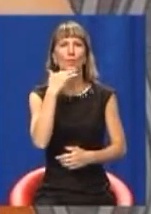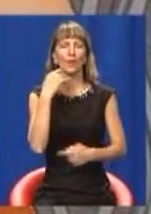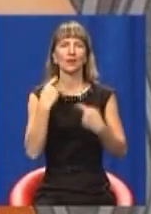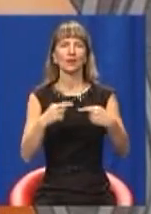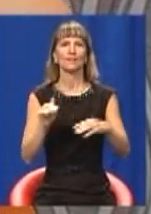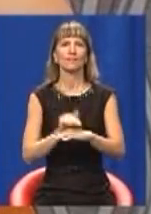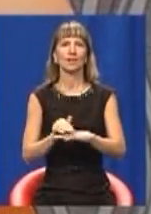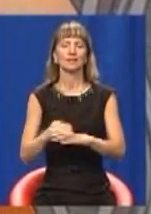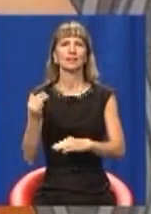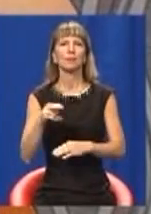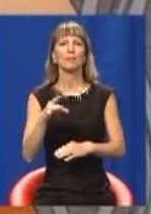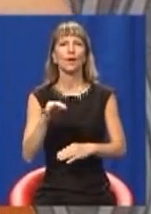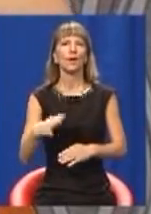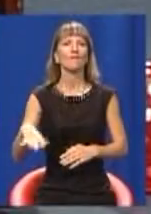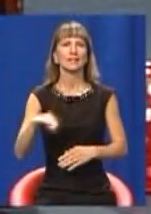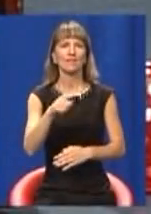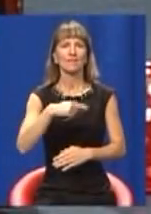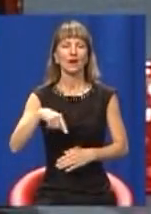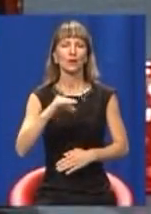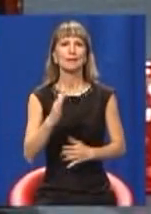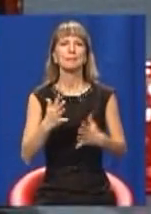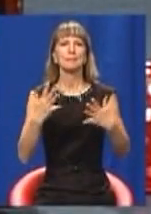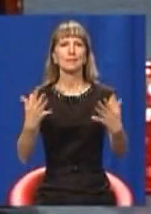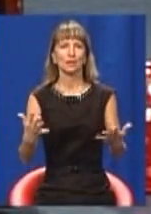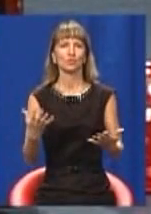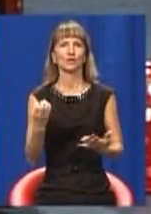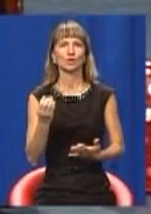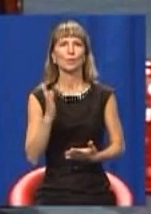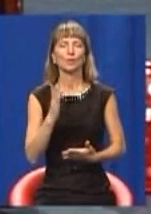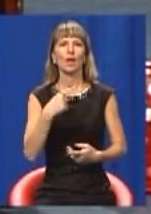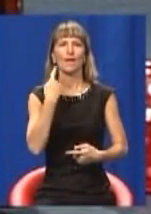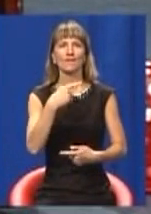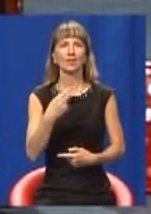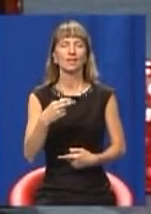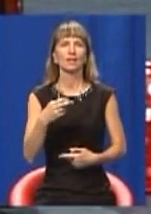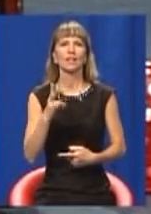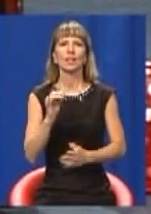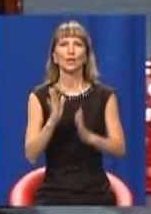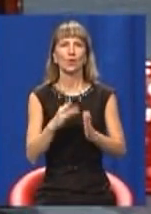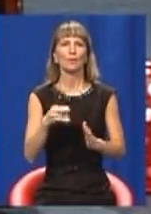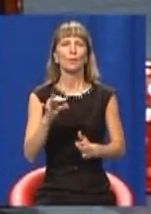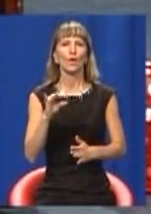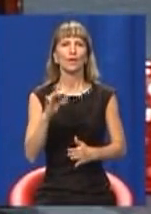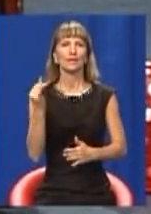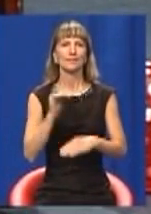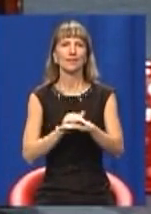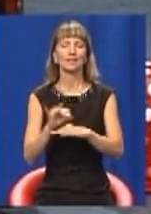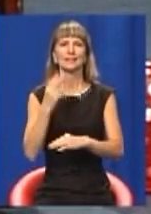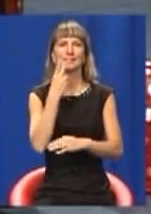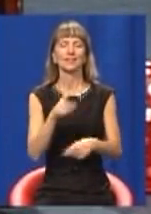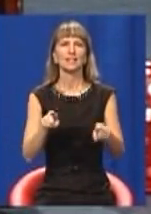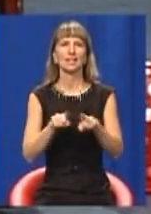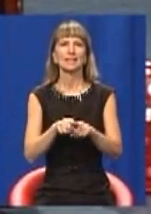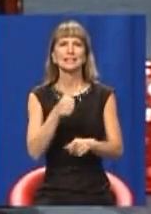всіляких фактів, цікавих про все навколо. І більше того, сьогодні будемо з вами говорити навіть не лише про цікаві факти, а дивитися такі,